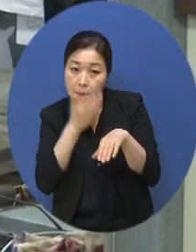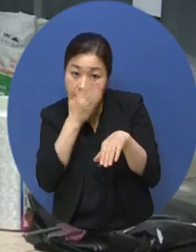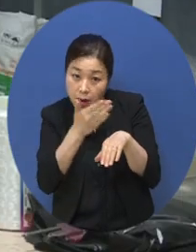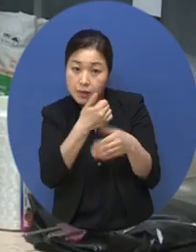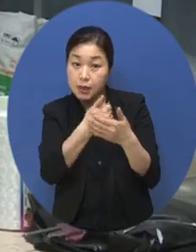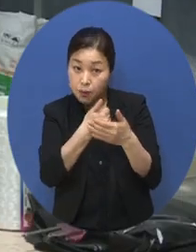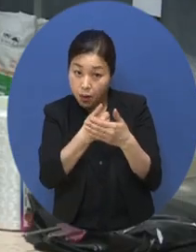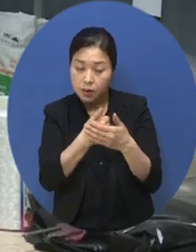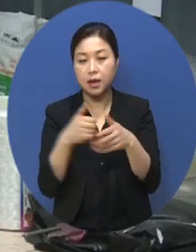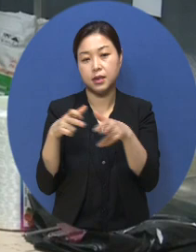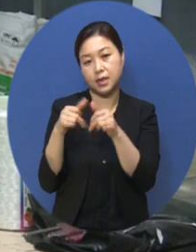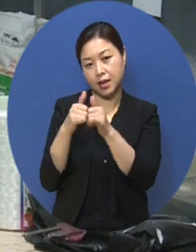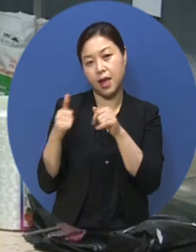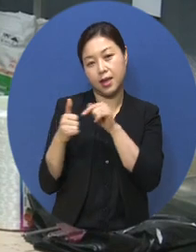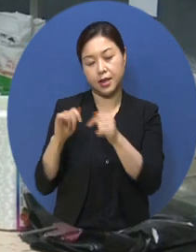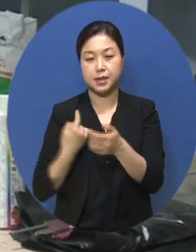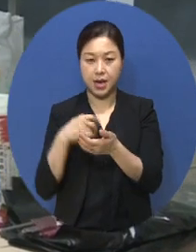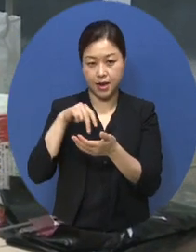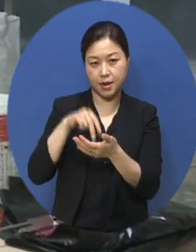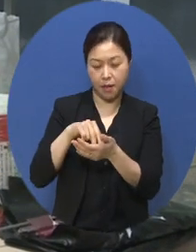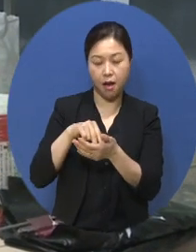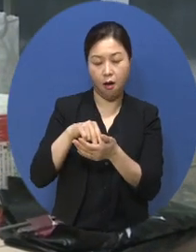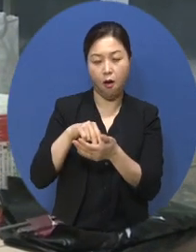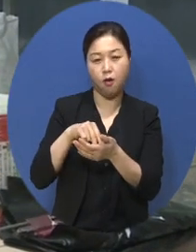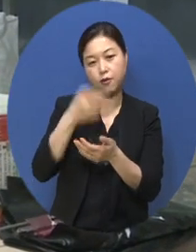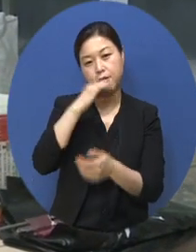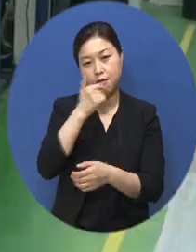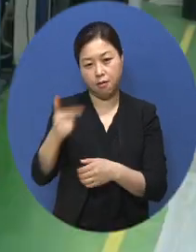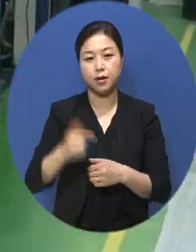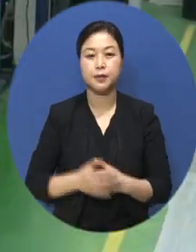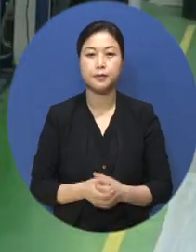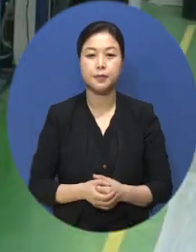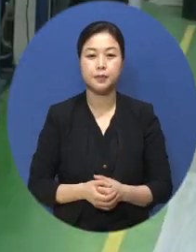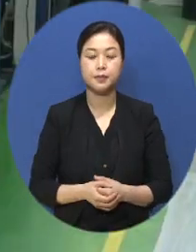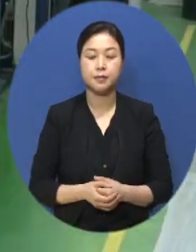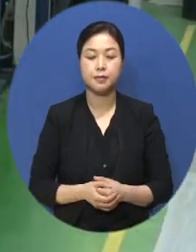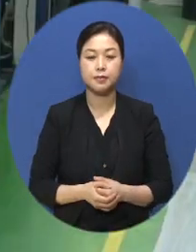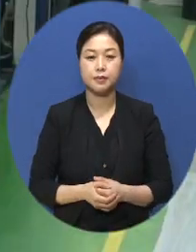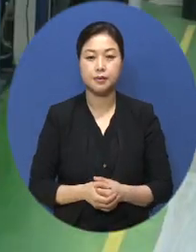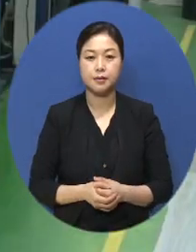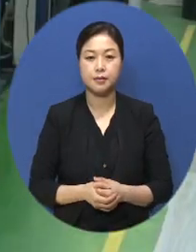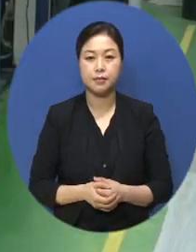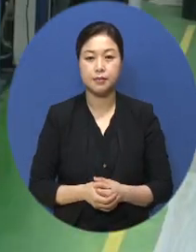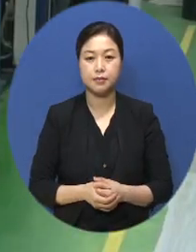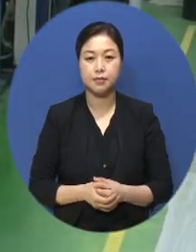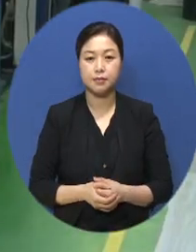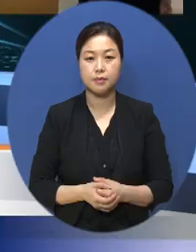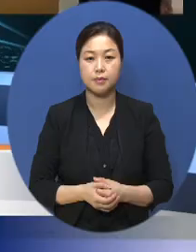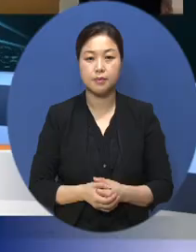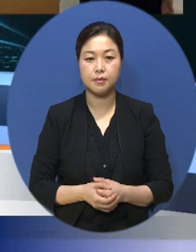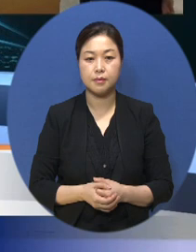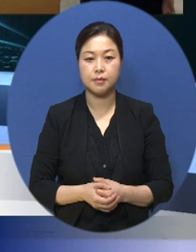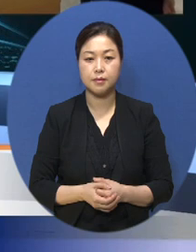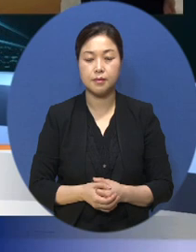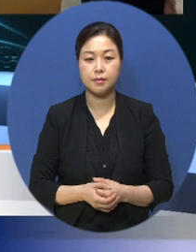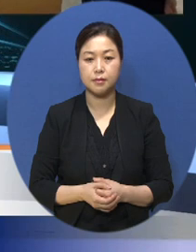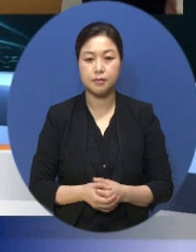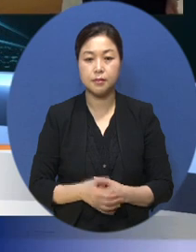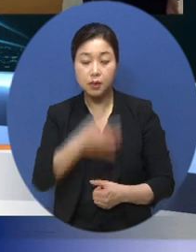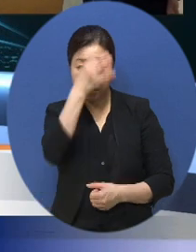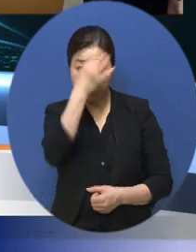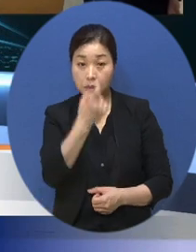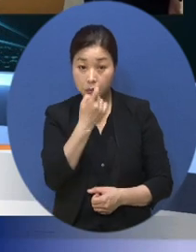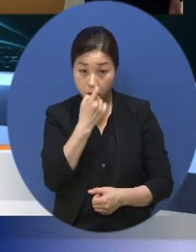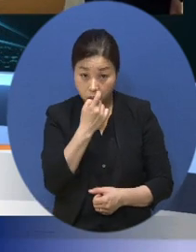지원으로 장애인의 자립에 큰 도움을 주고 있습니다. 복지TV 뉴스 이은희입니다. 기술을